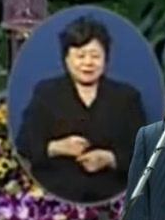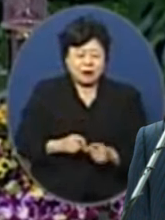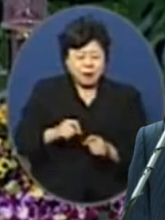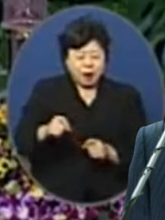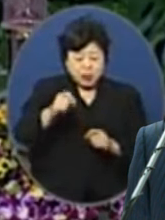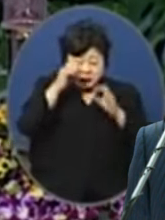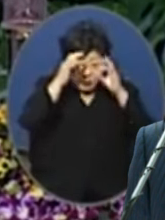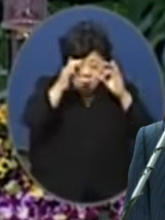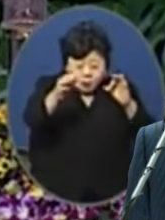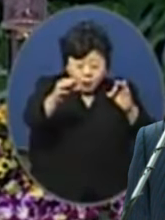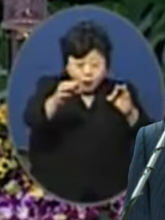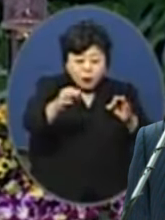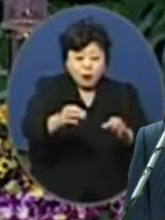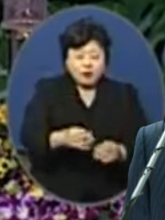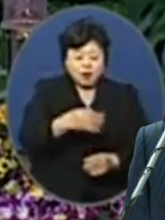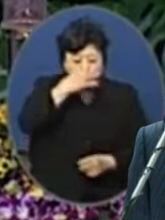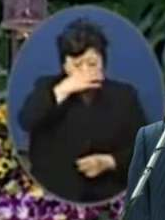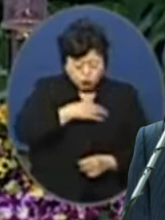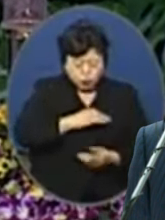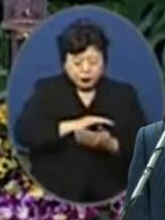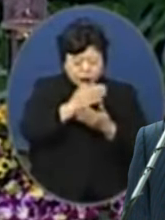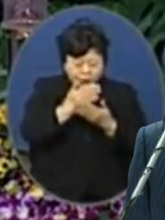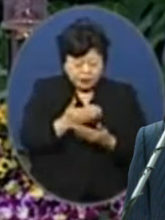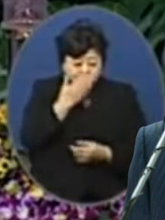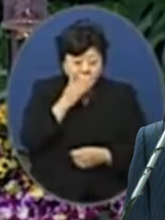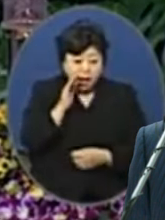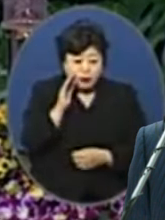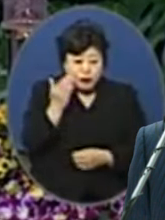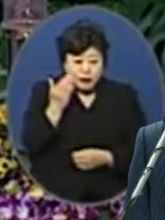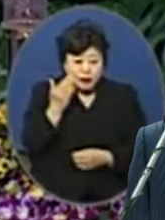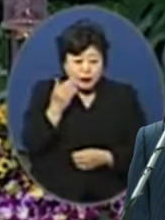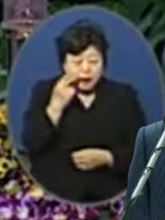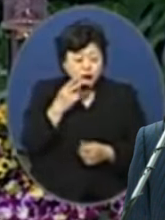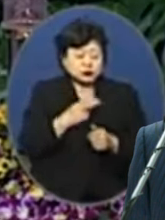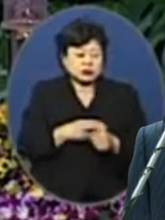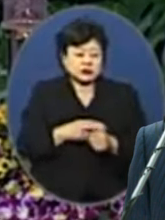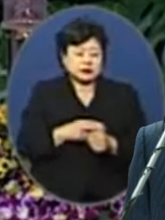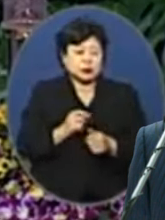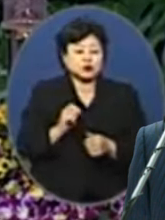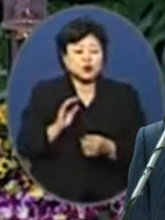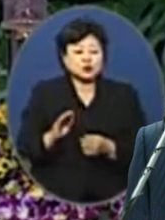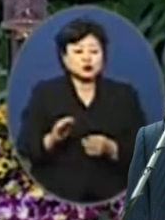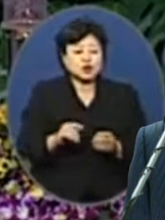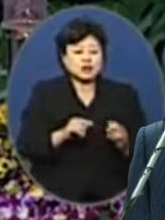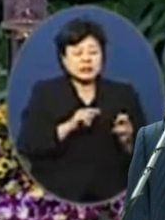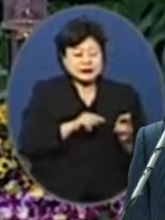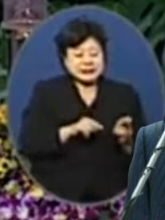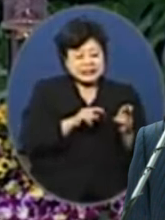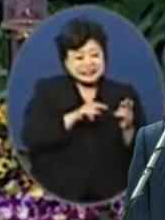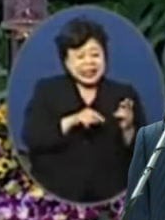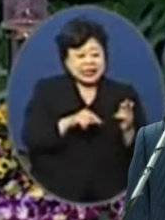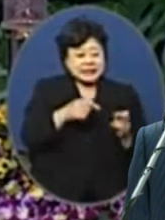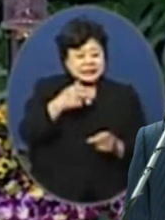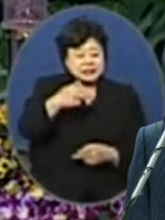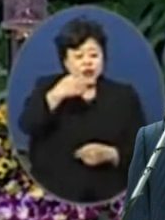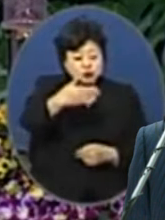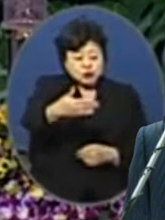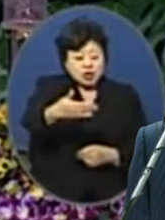리라면 한으로 변화 수 있다는 것니다 후서 12장 7절